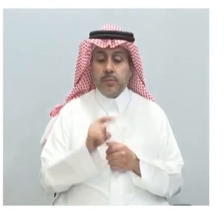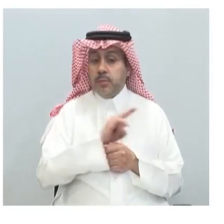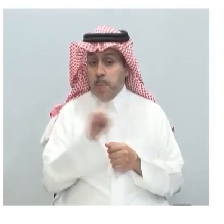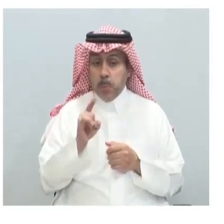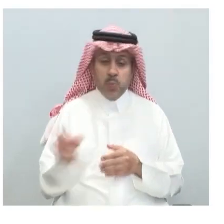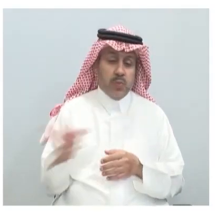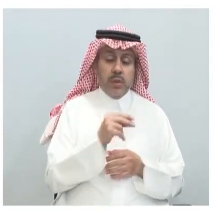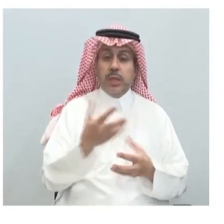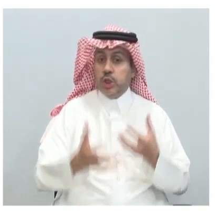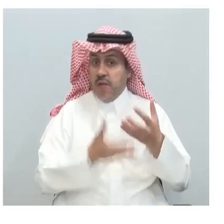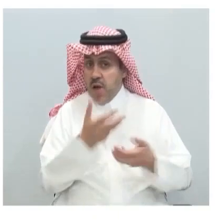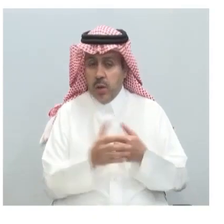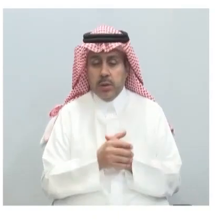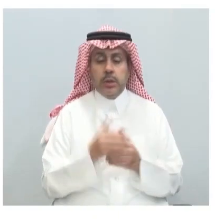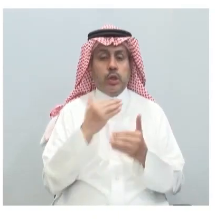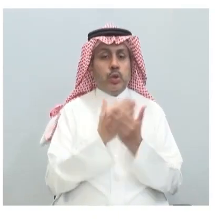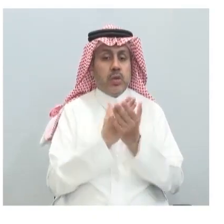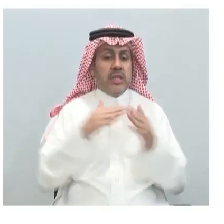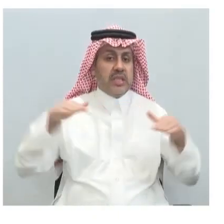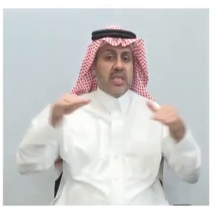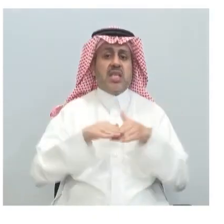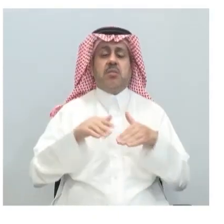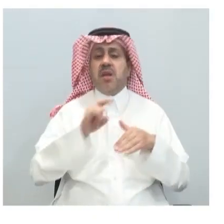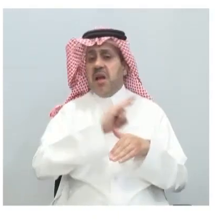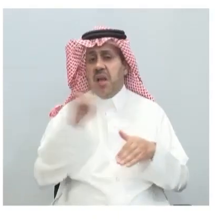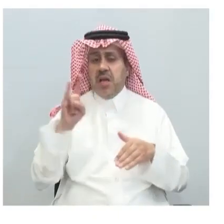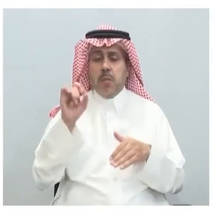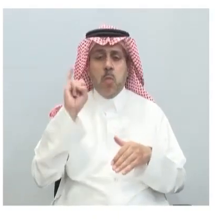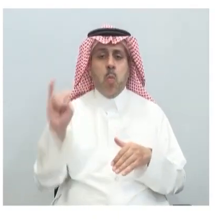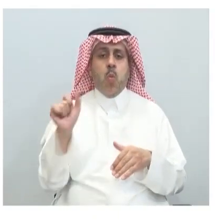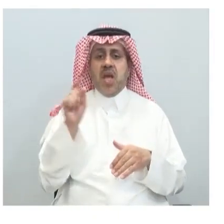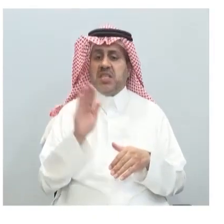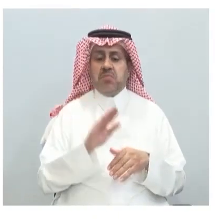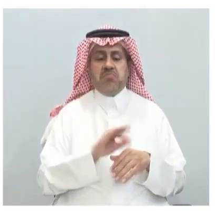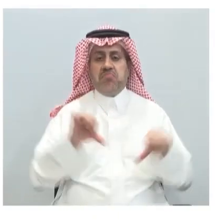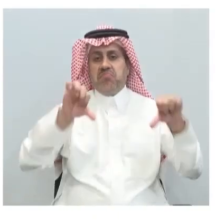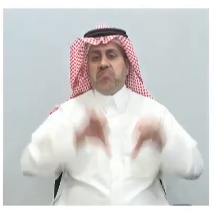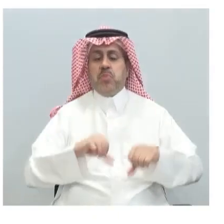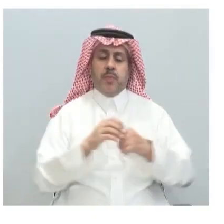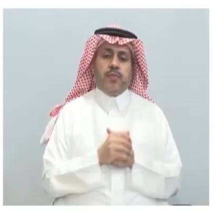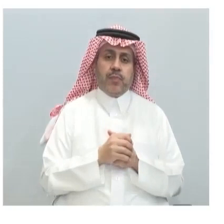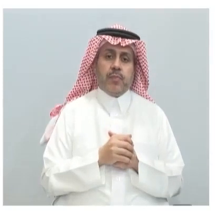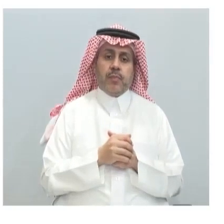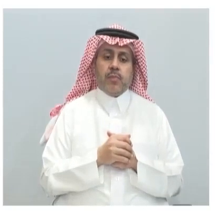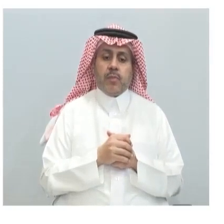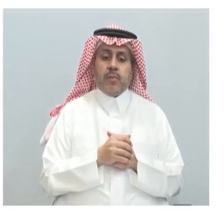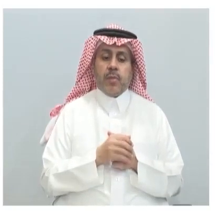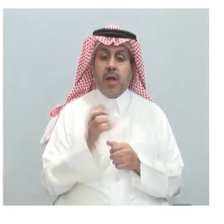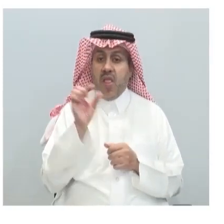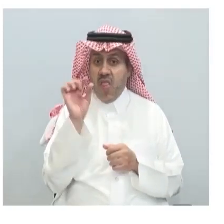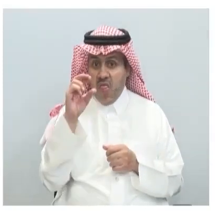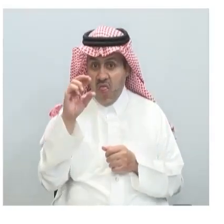لحدوث تفاعل لان الجزيئات تتصادم بشكل غير مناسب في حين ايضا لا تلامس ذره الكربون